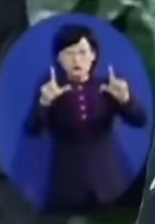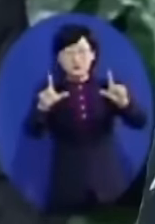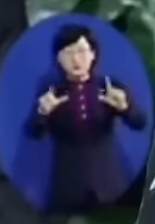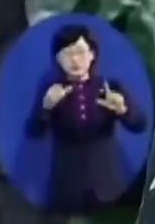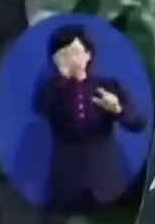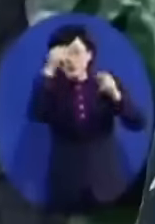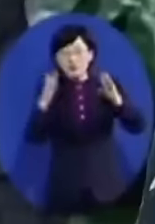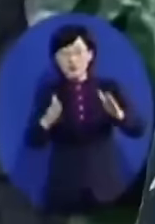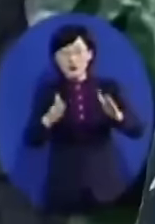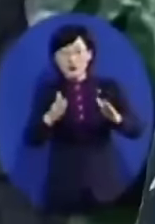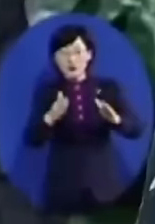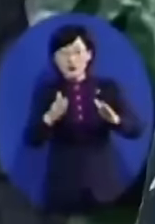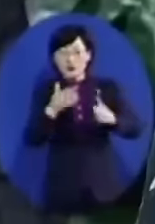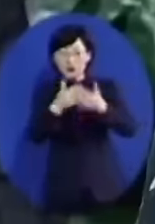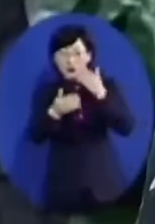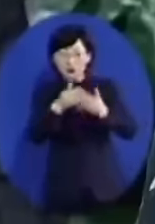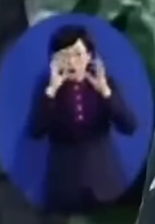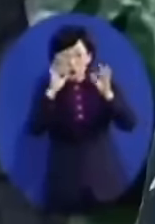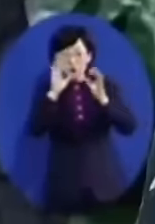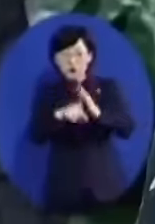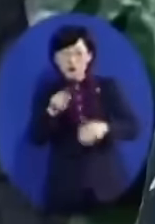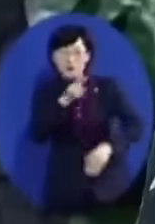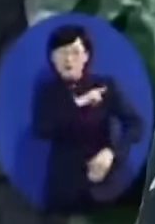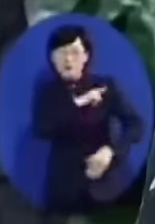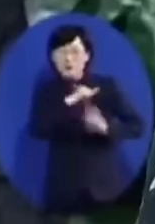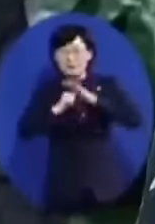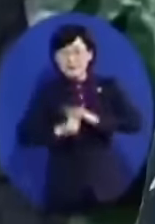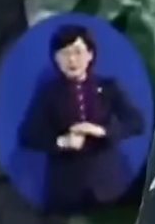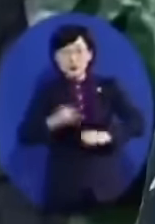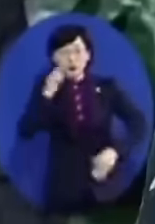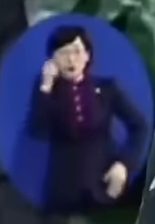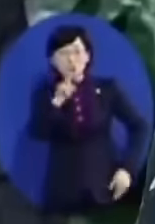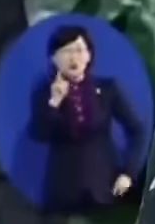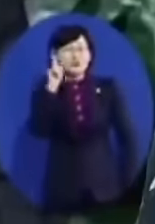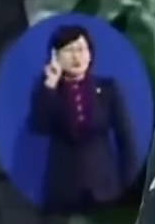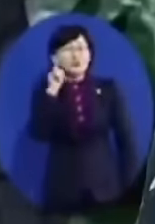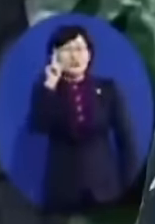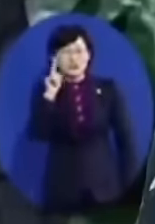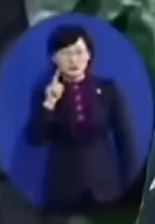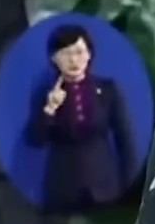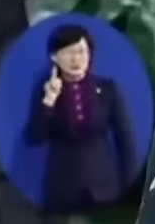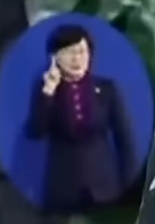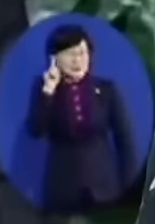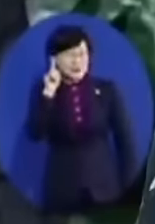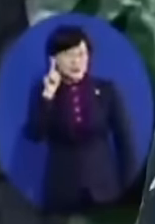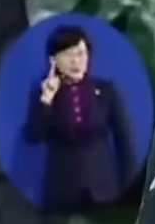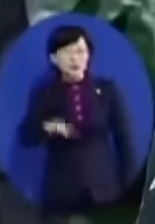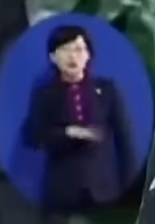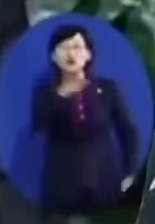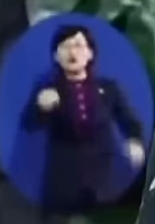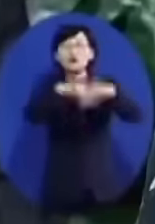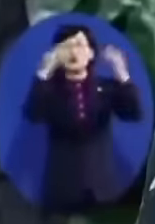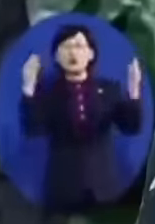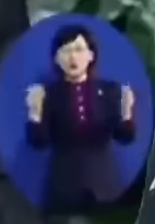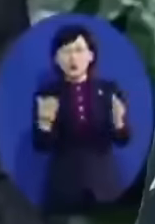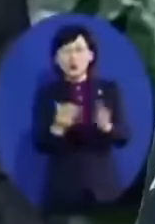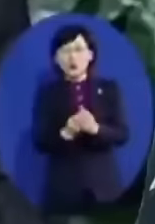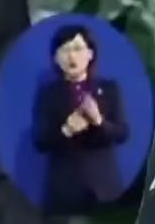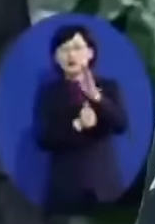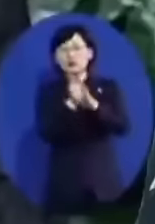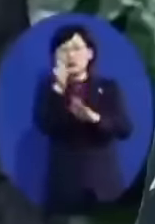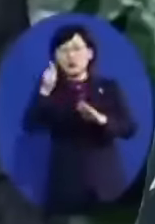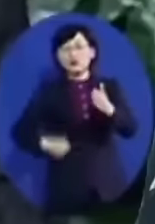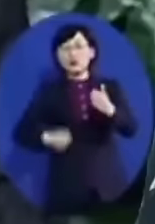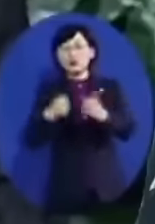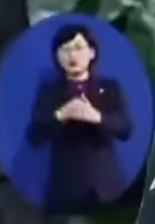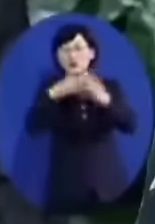인생이 경험하는데 가장 참기 어려운 것이 스트레스인 것입니다. 스트레스는 우리의 모든 희망과 용기를